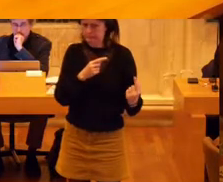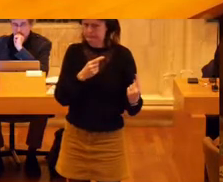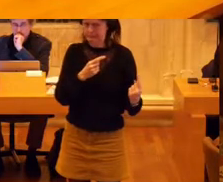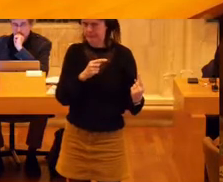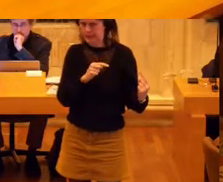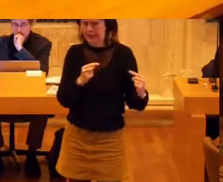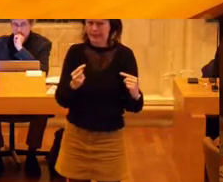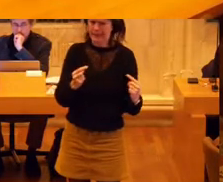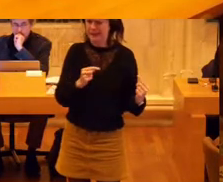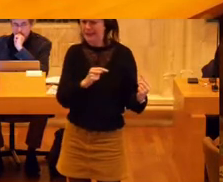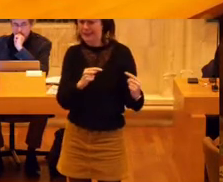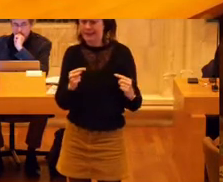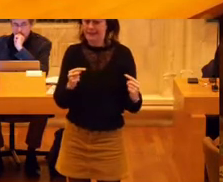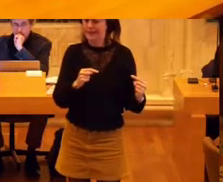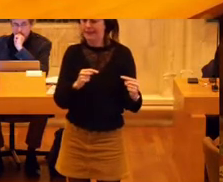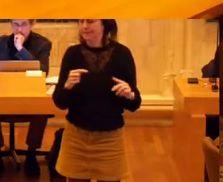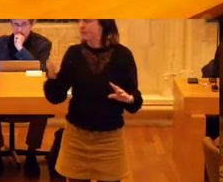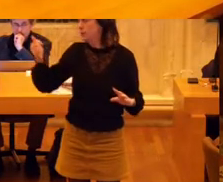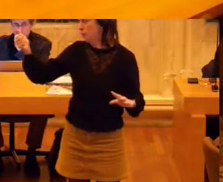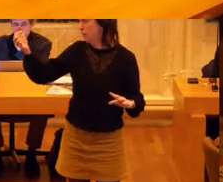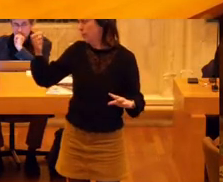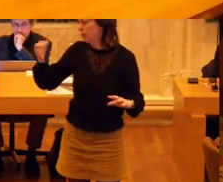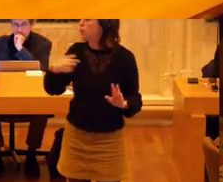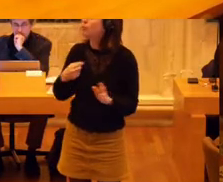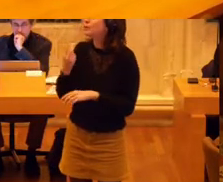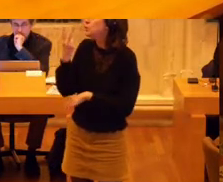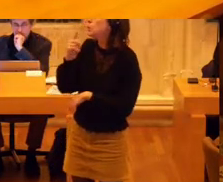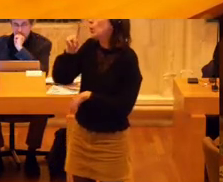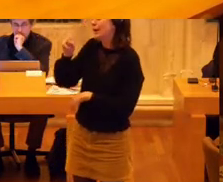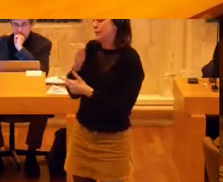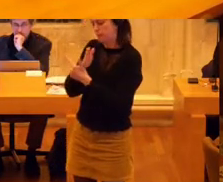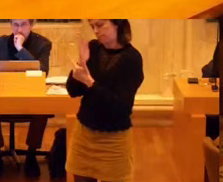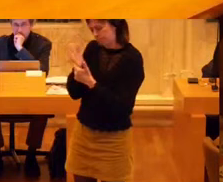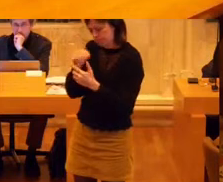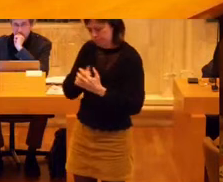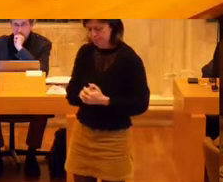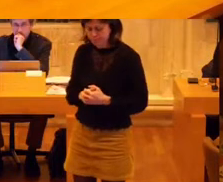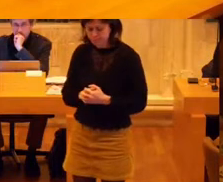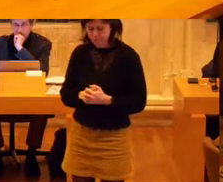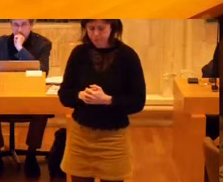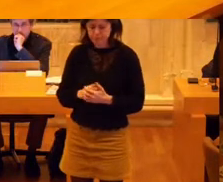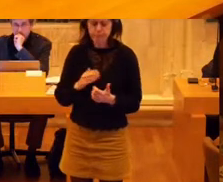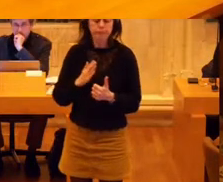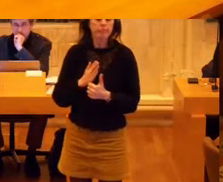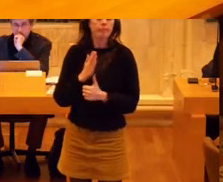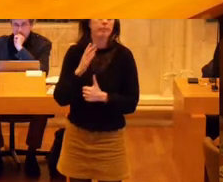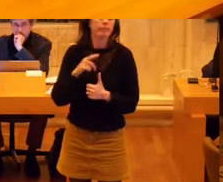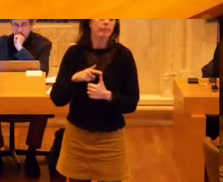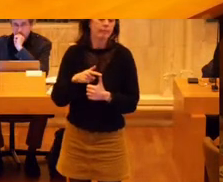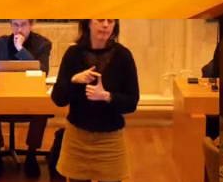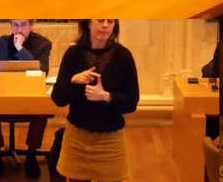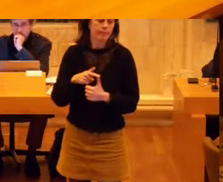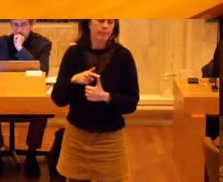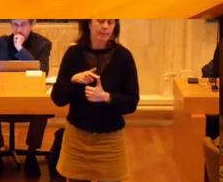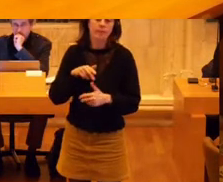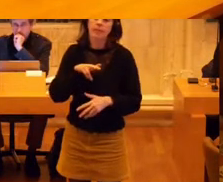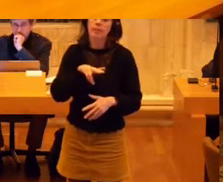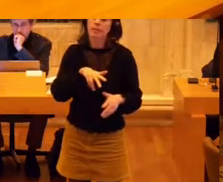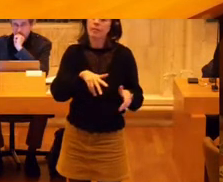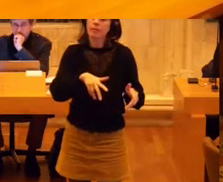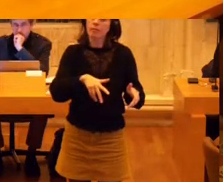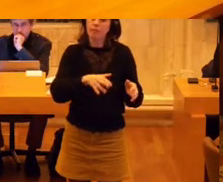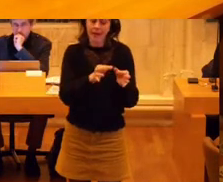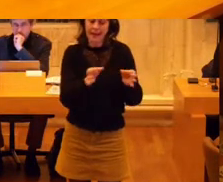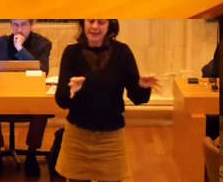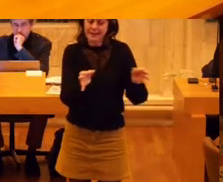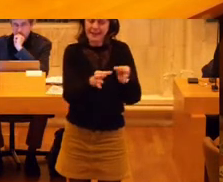toi-même. J'avais deux questions en particulier. La première, c'est là, il va y avoir donc la destruction d'un